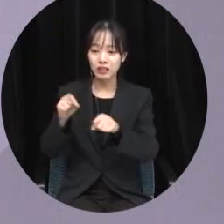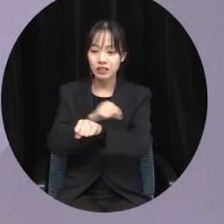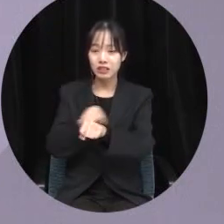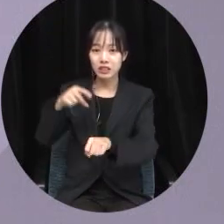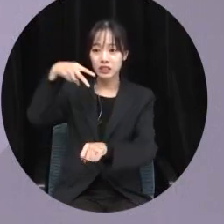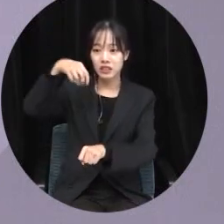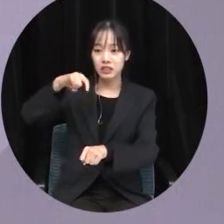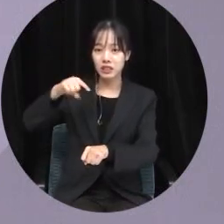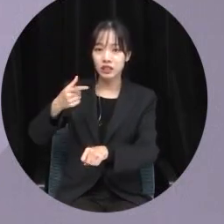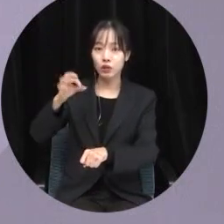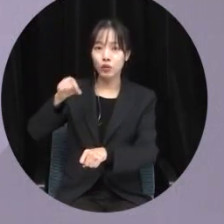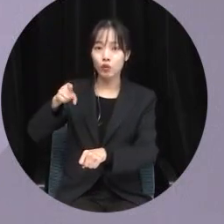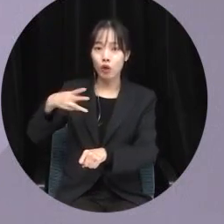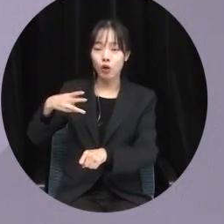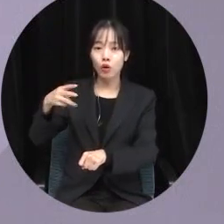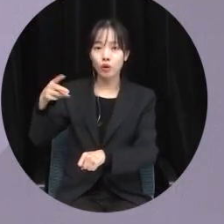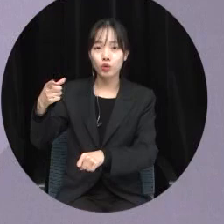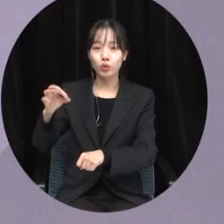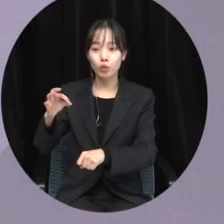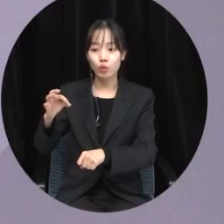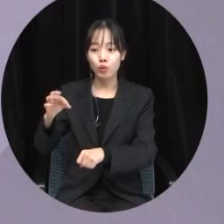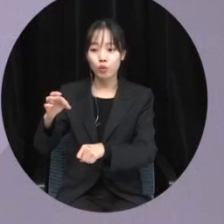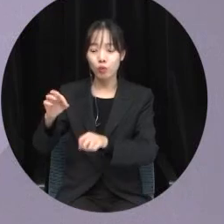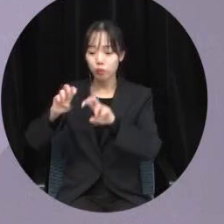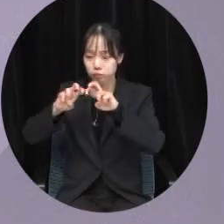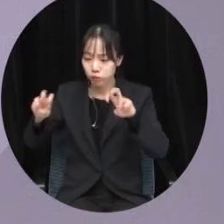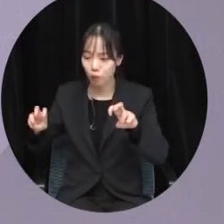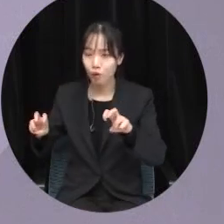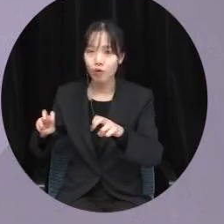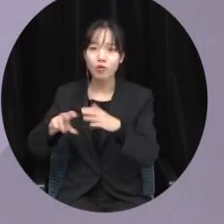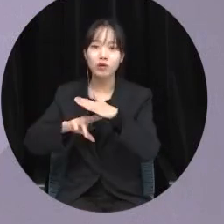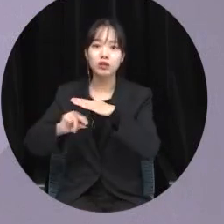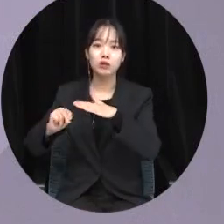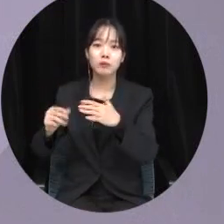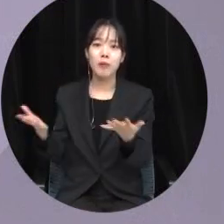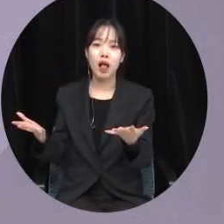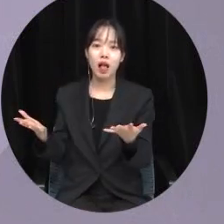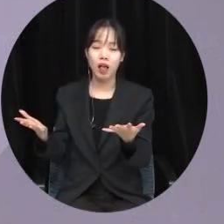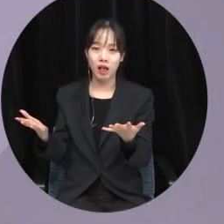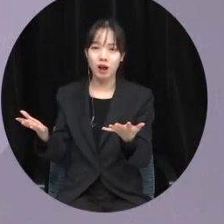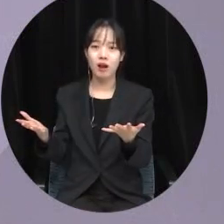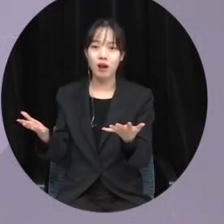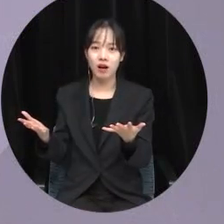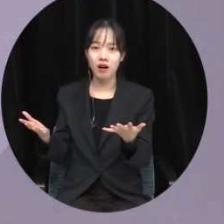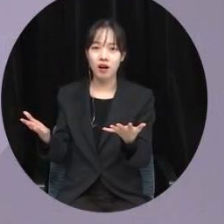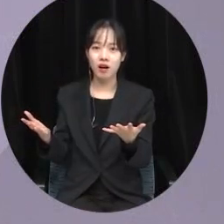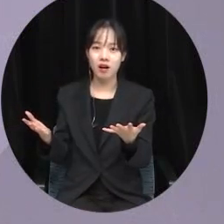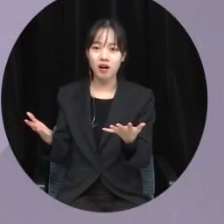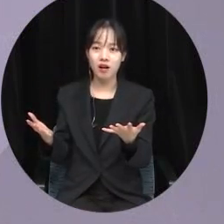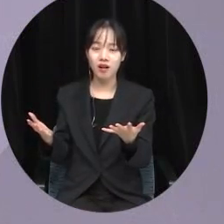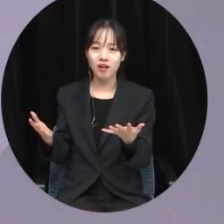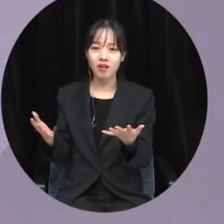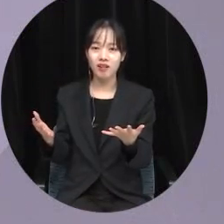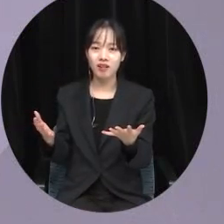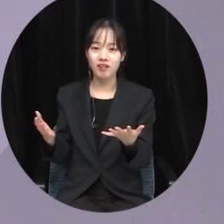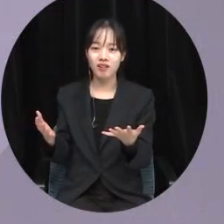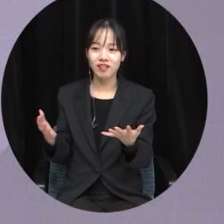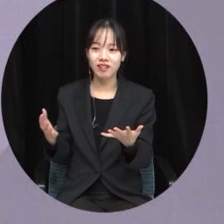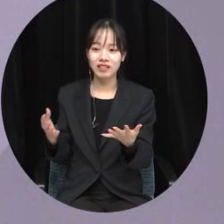이번에 버스 파업에서도 우리가 체감했습니다만 신월동에서 지하철까지 나오는데 20, 30분이